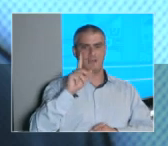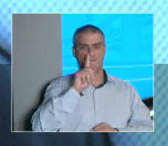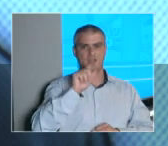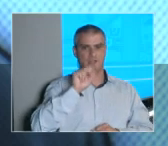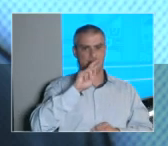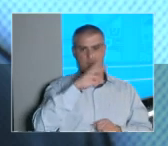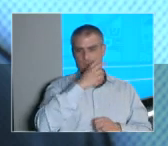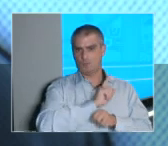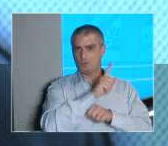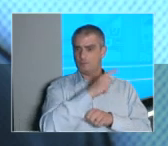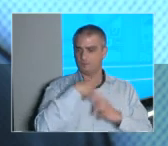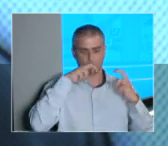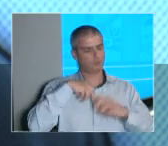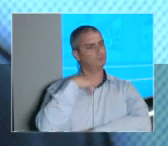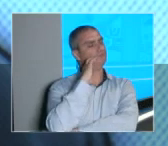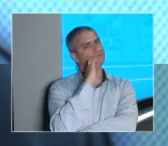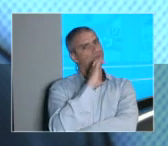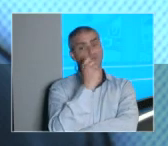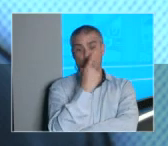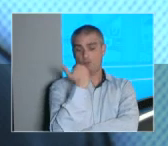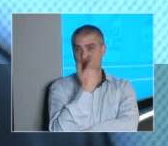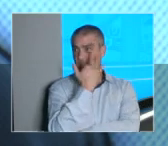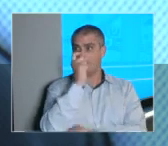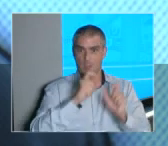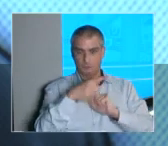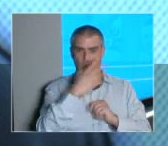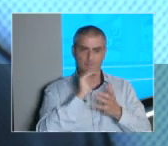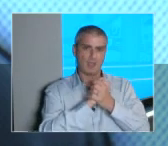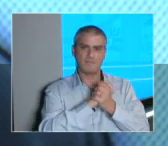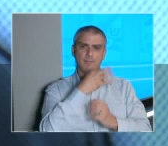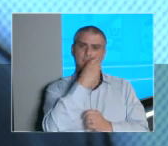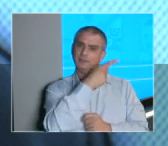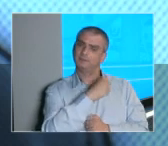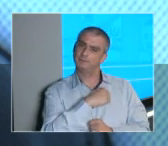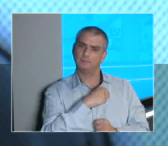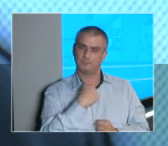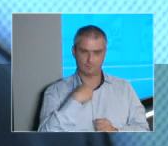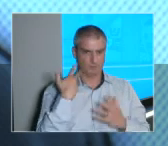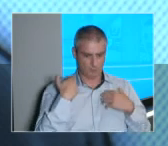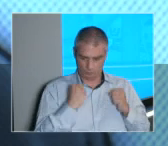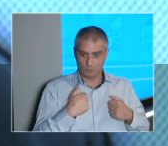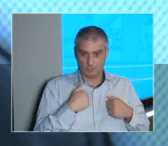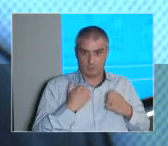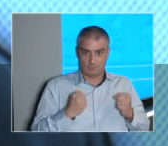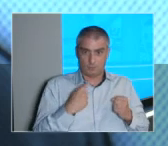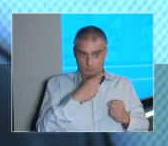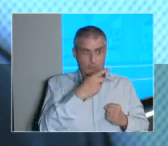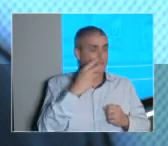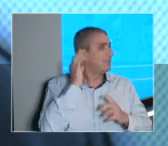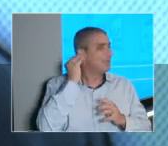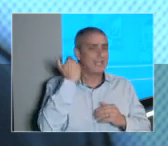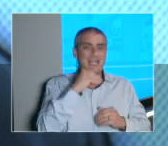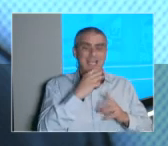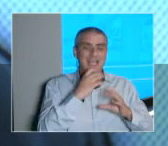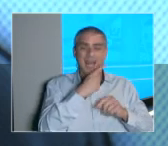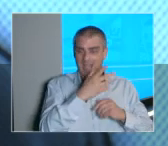הזאת. וישבנו, שמענו שבוע לפני זה עם כמה אנשים, כמה חברים רצים שם. והיינו בטוחים גם אני שהילרי תיבחר. לא